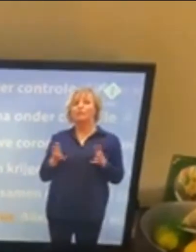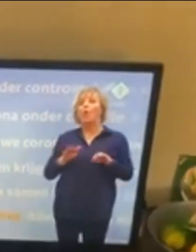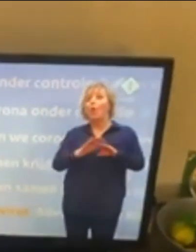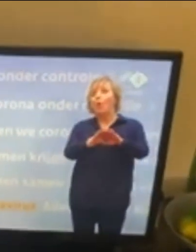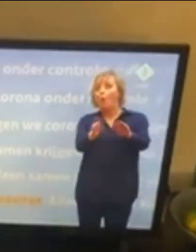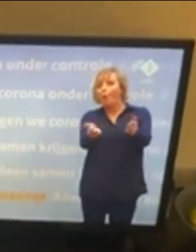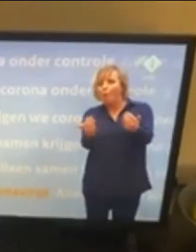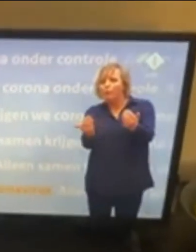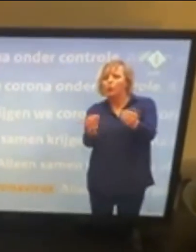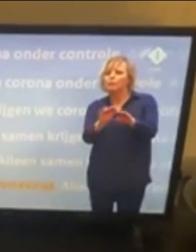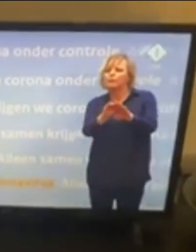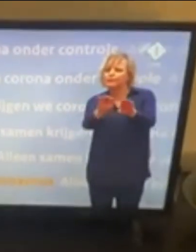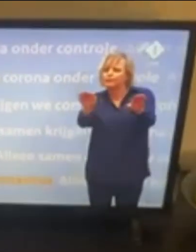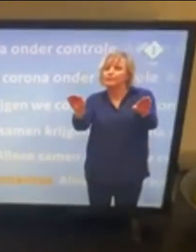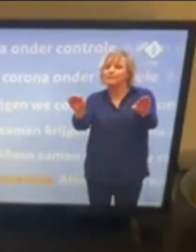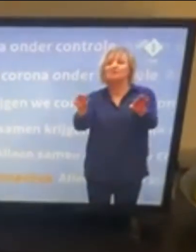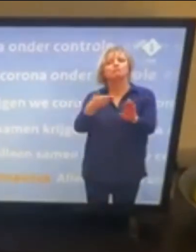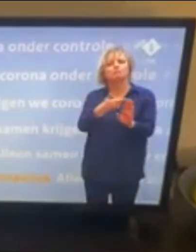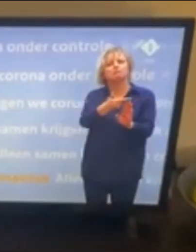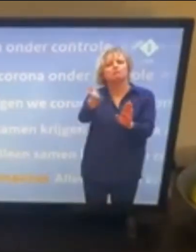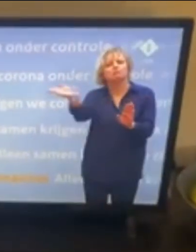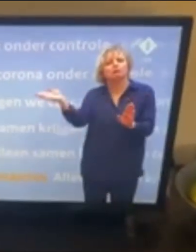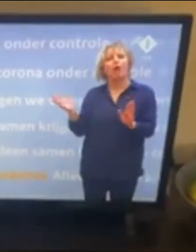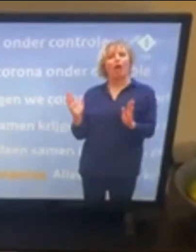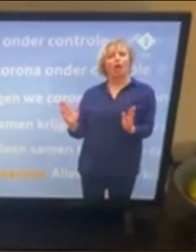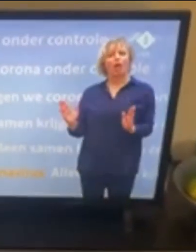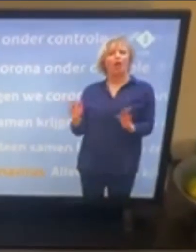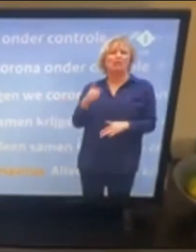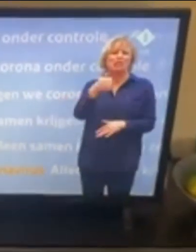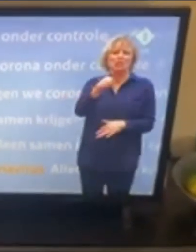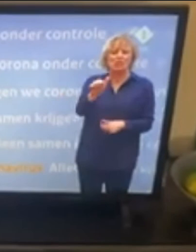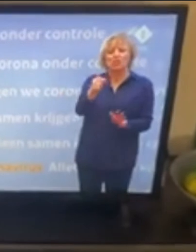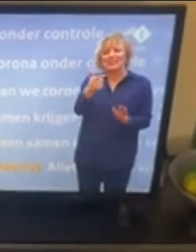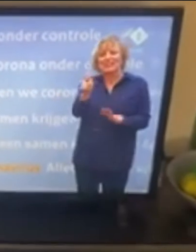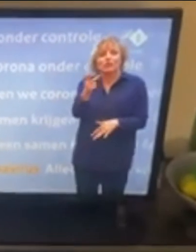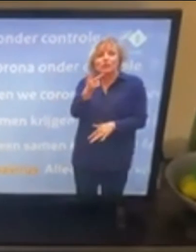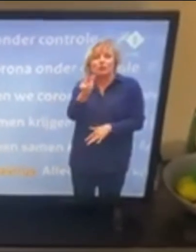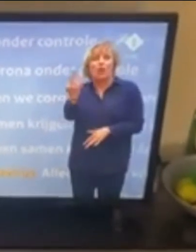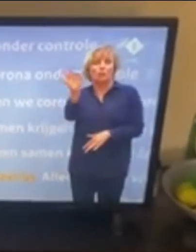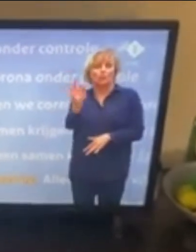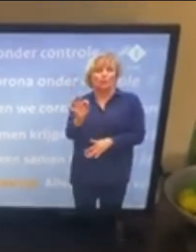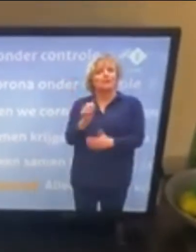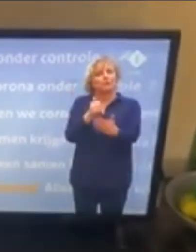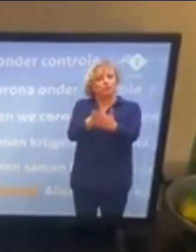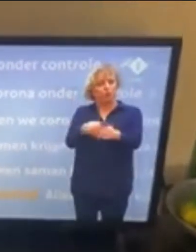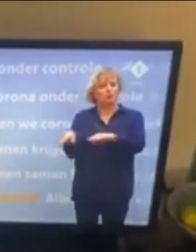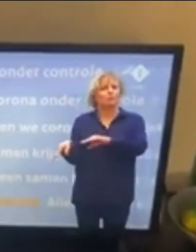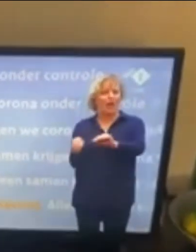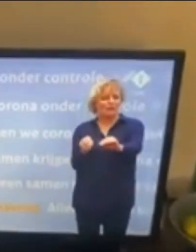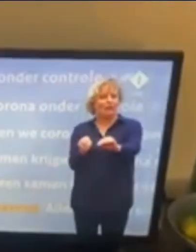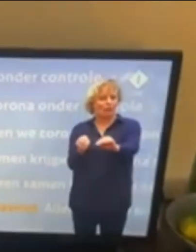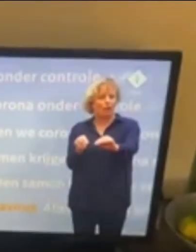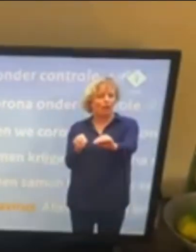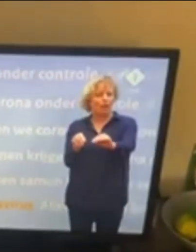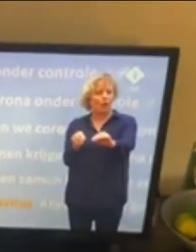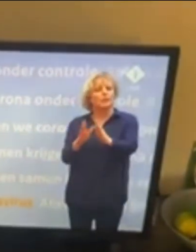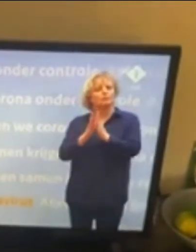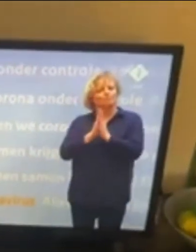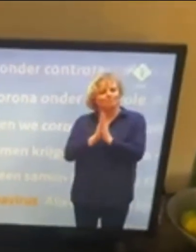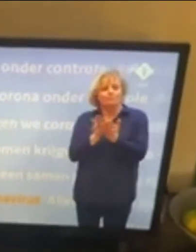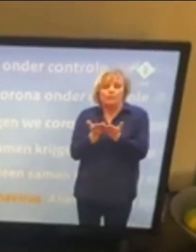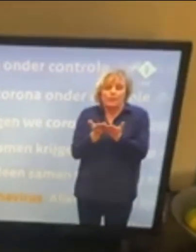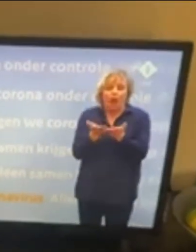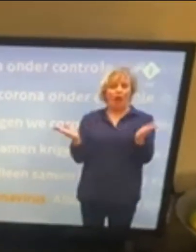is, laten we wat het overgrote deel van Nederland ook doet, 60-80% van Nederland houdt zich aan de maatregel, laten we dat met z'n allen